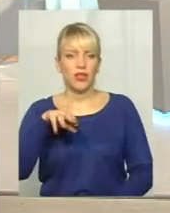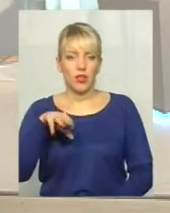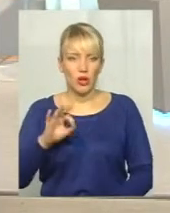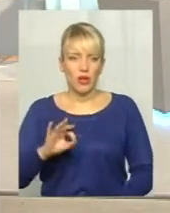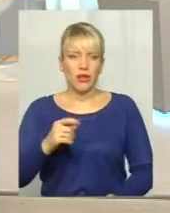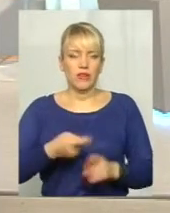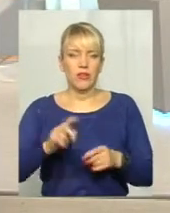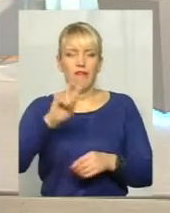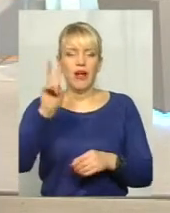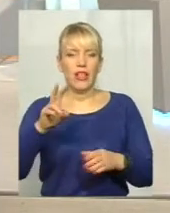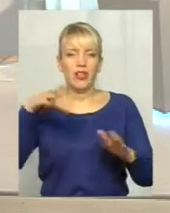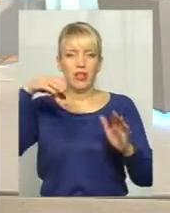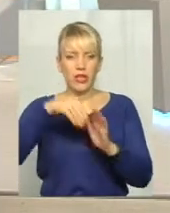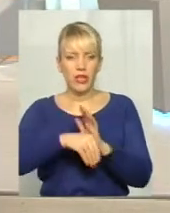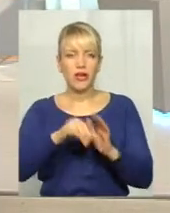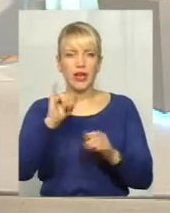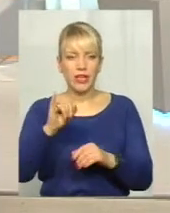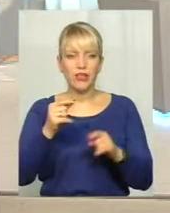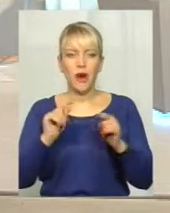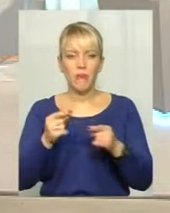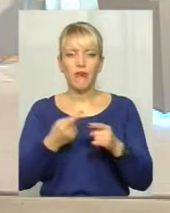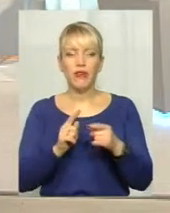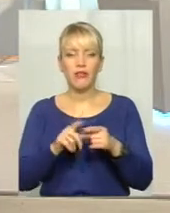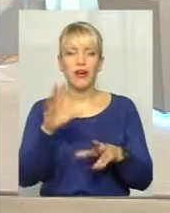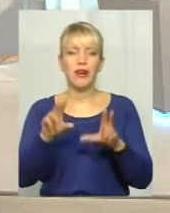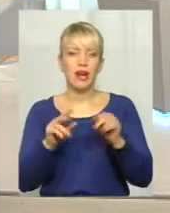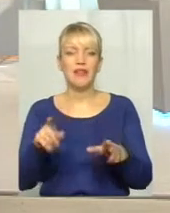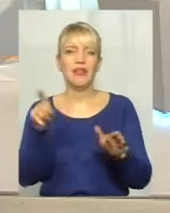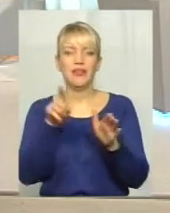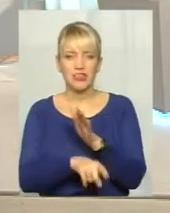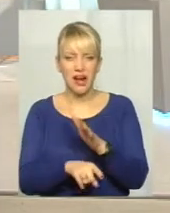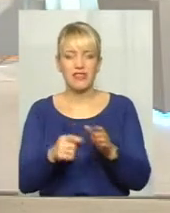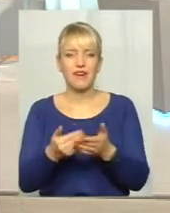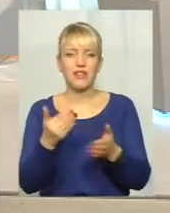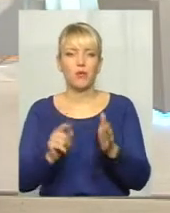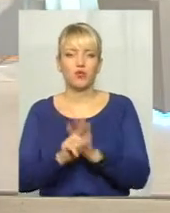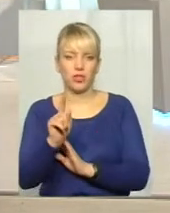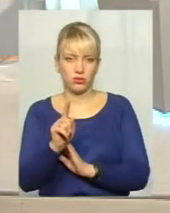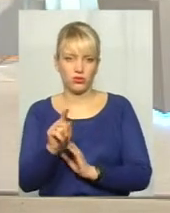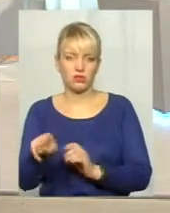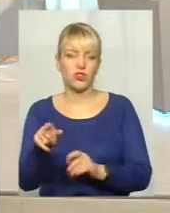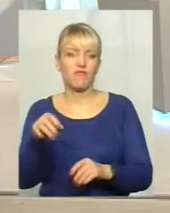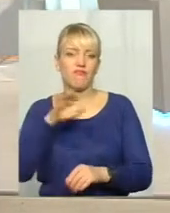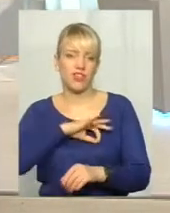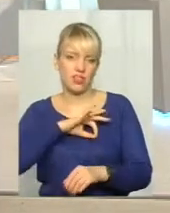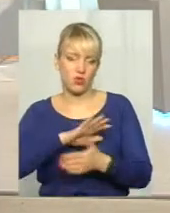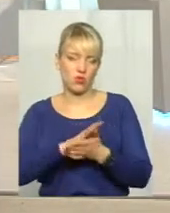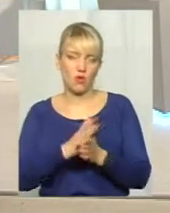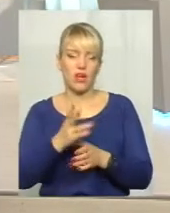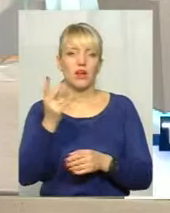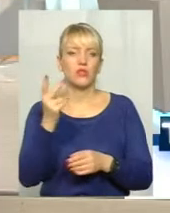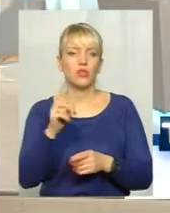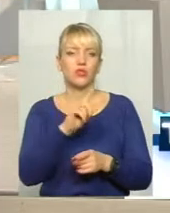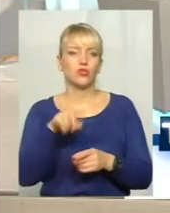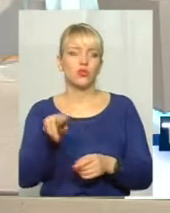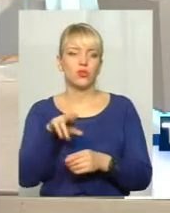валютного чинника. І тому воно вже апріорі дешевше. Тобто апріорі вони у вигідніших умовах. Інше, стосовно довідок.